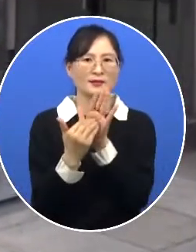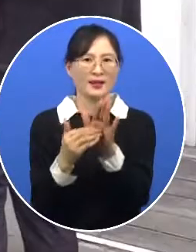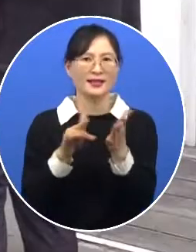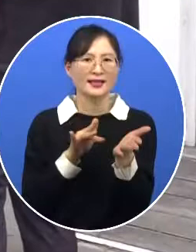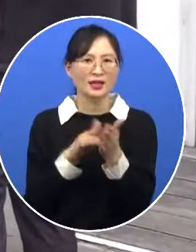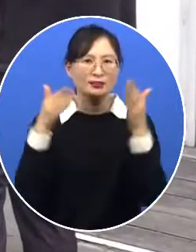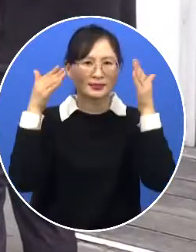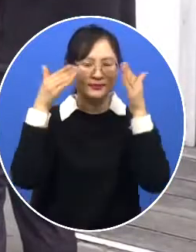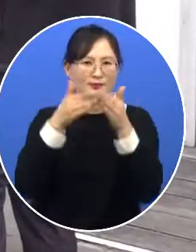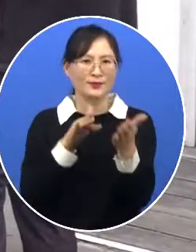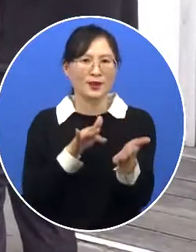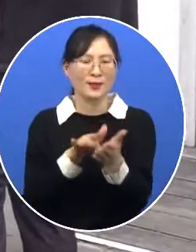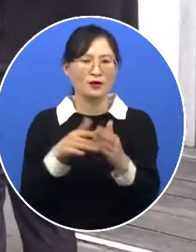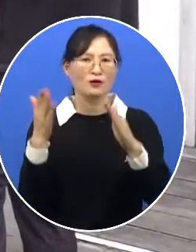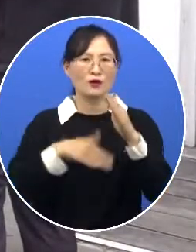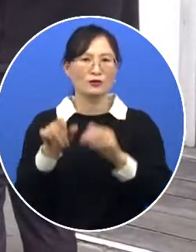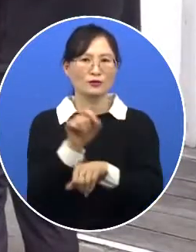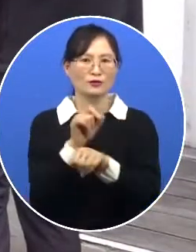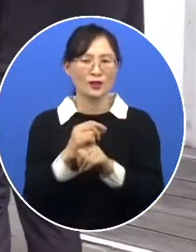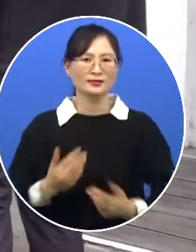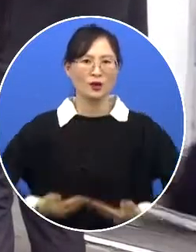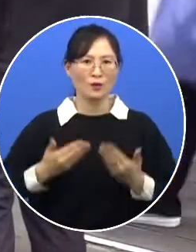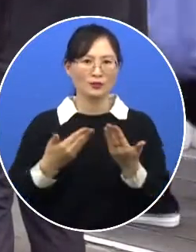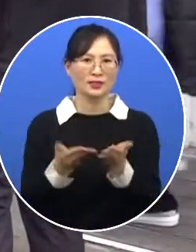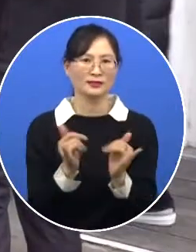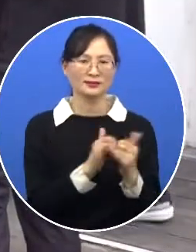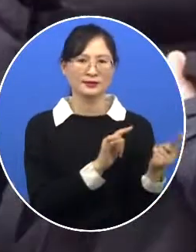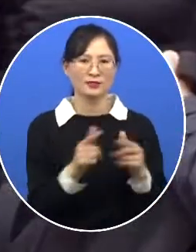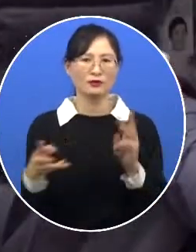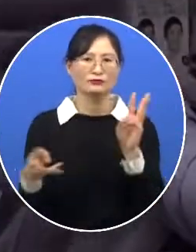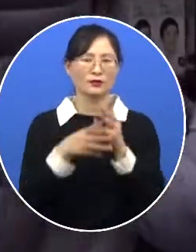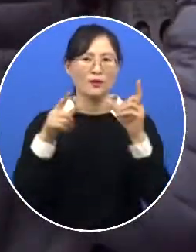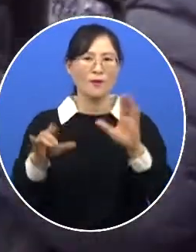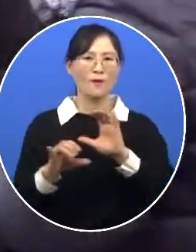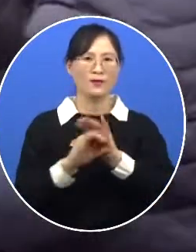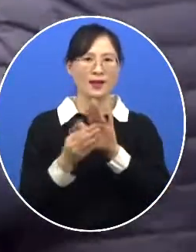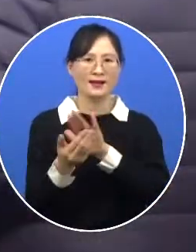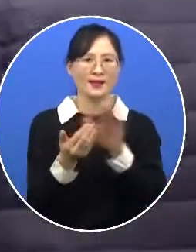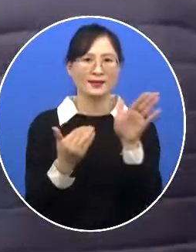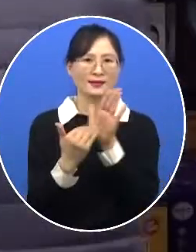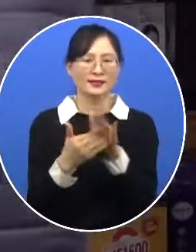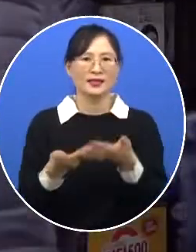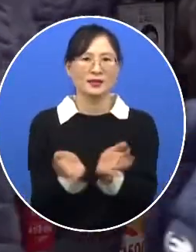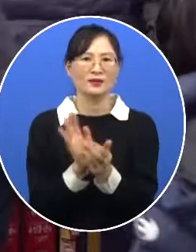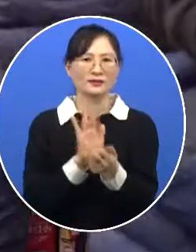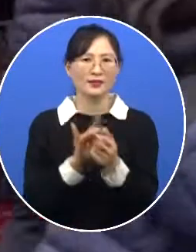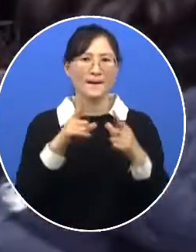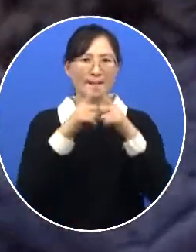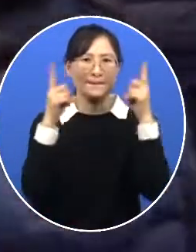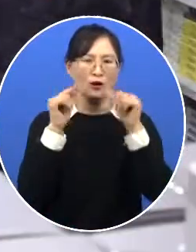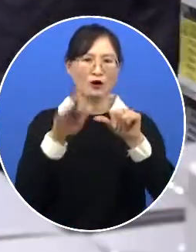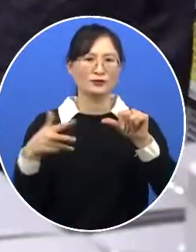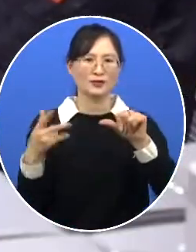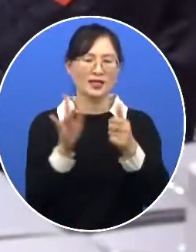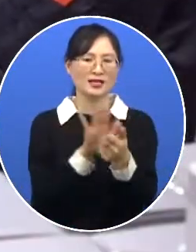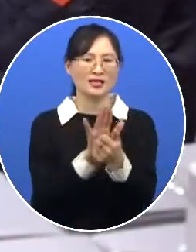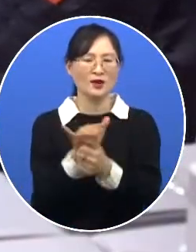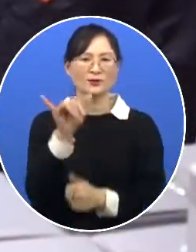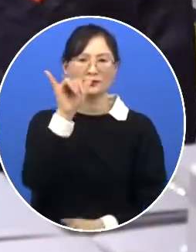약국에 주민이 몰릴 것을 대비해 약국을 집중 방역하고 공무원과 자원봉사자들이 중랑구